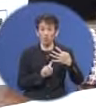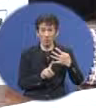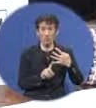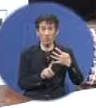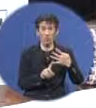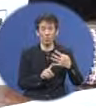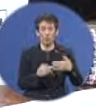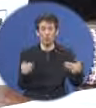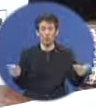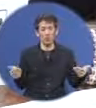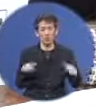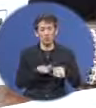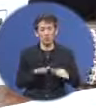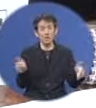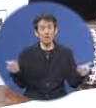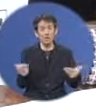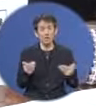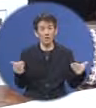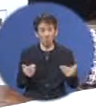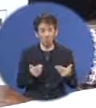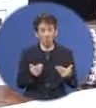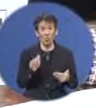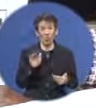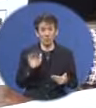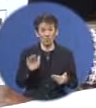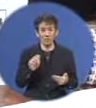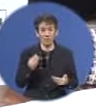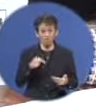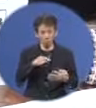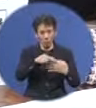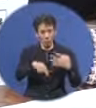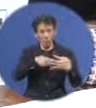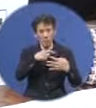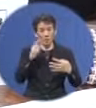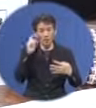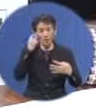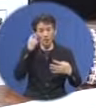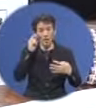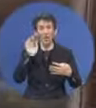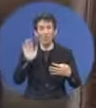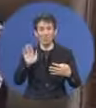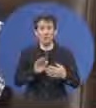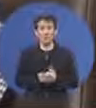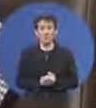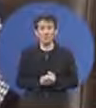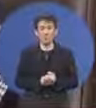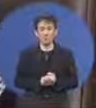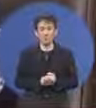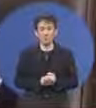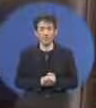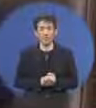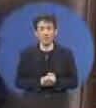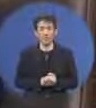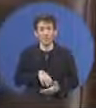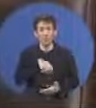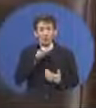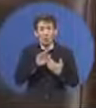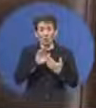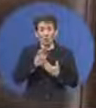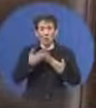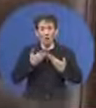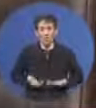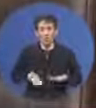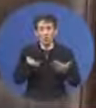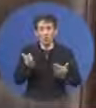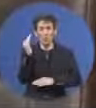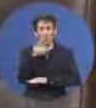は産業化で、そういうことをね、はい、我々は考えてきました。 はい、はい、それではこの老後に安心を届